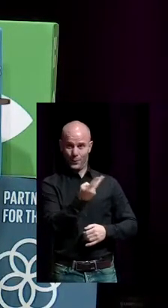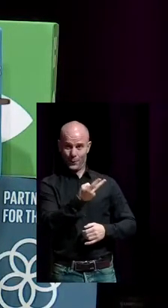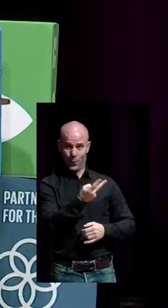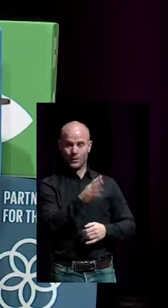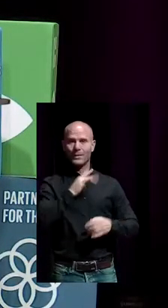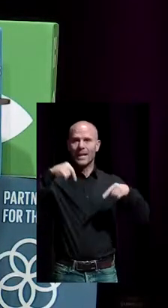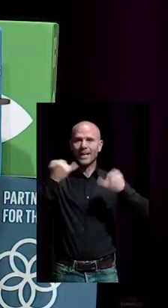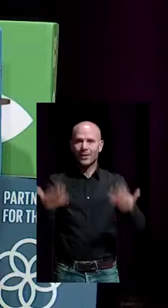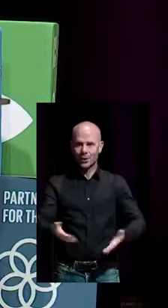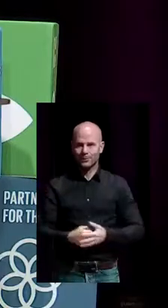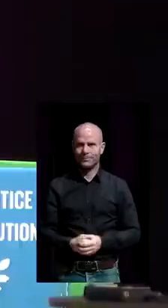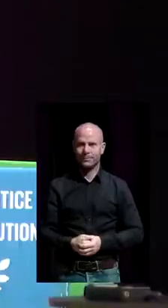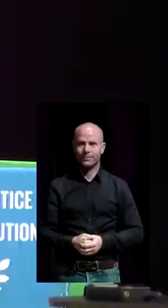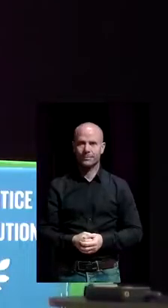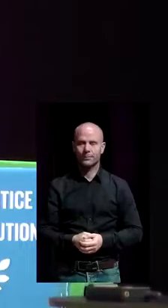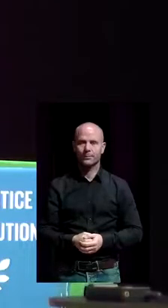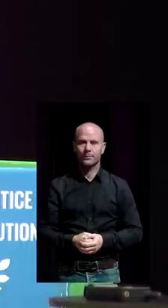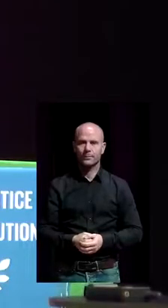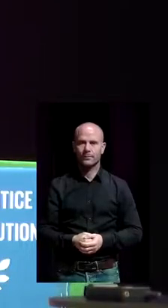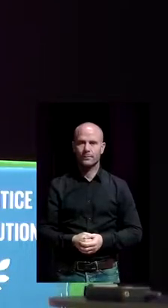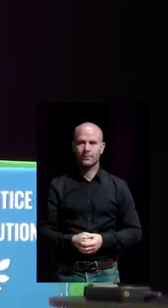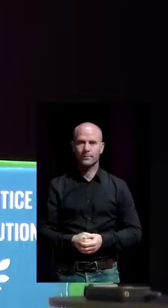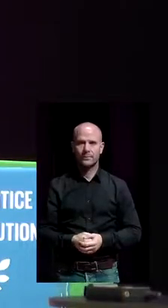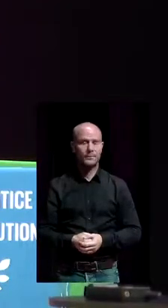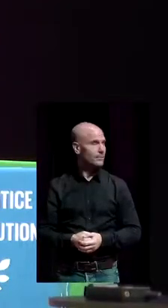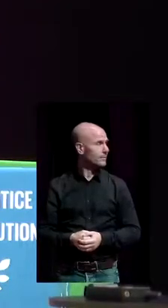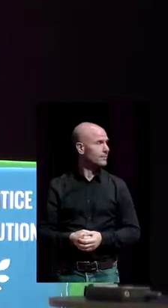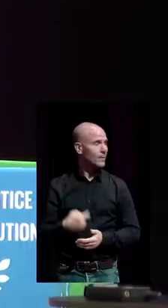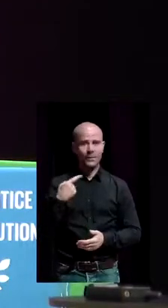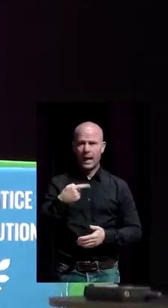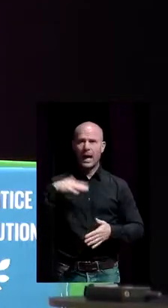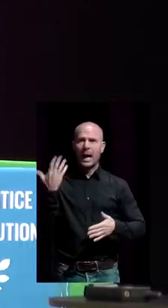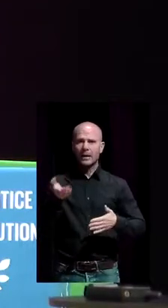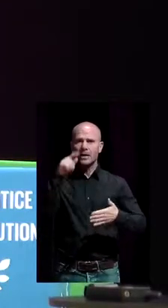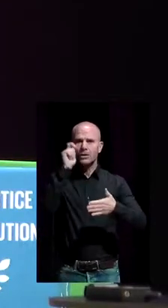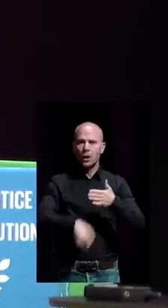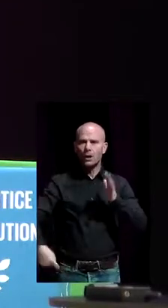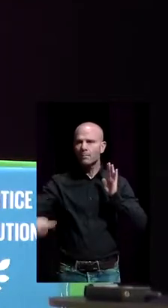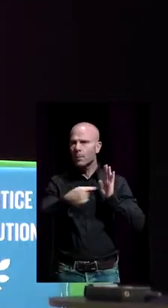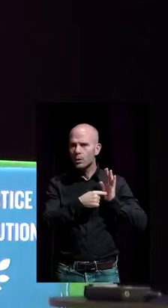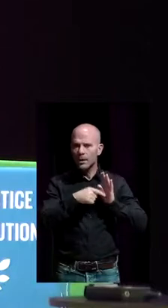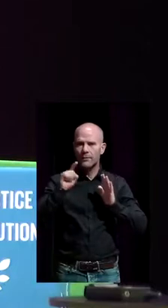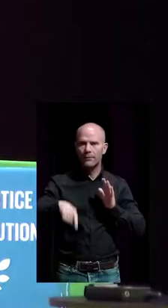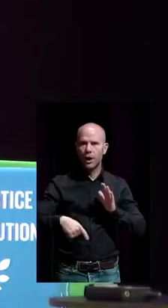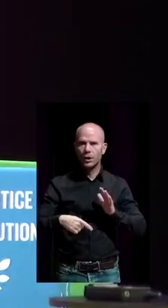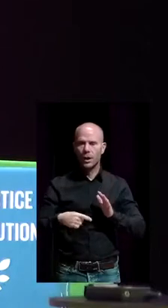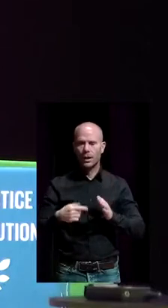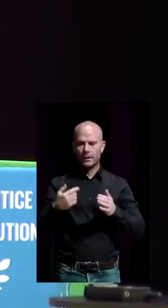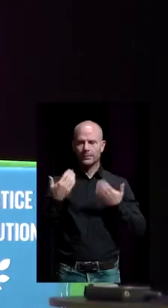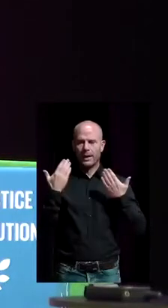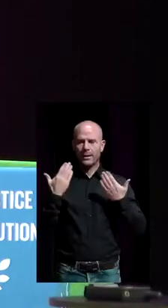som är här idag. Det här är utgångspunkten för dagens